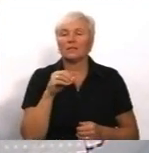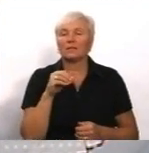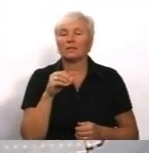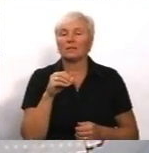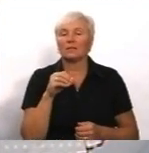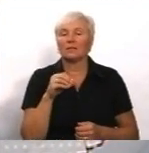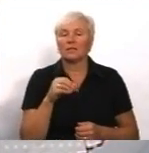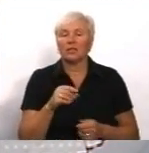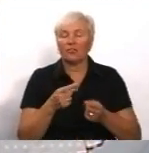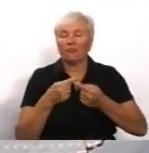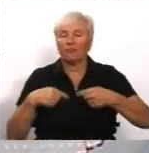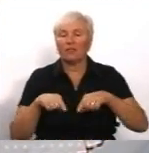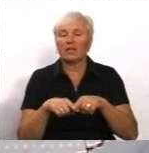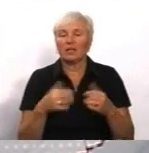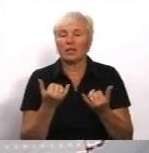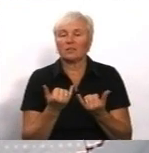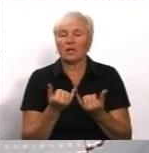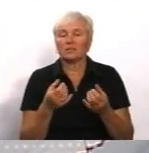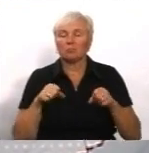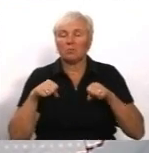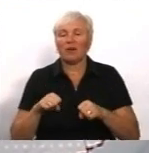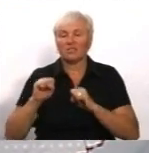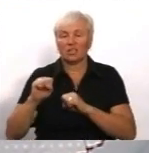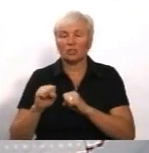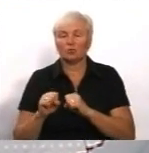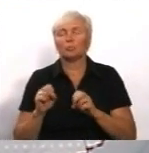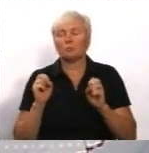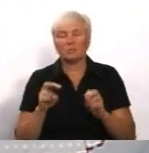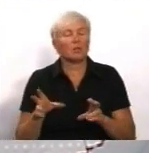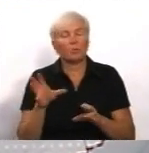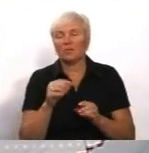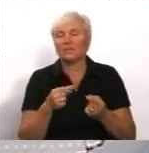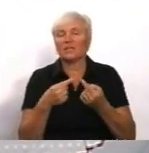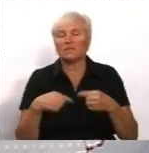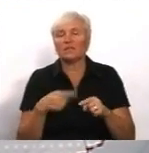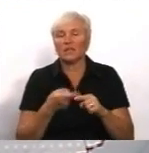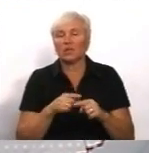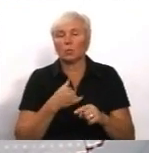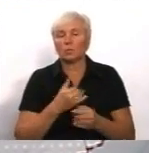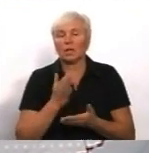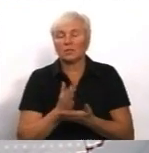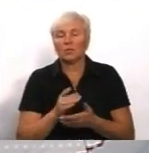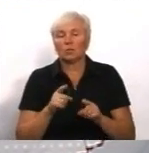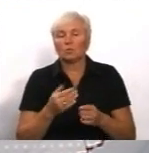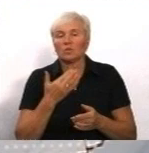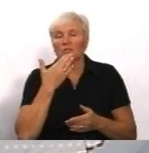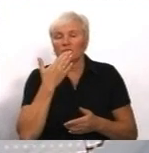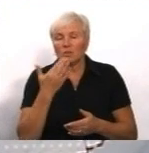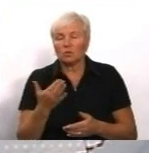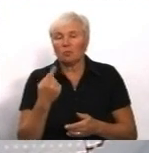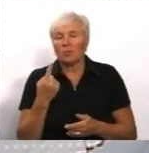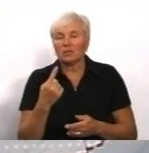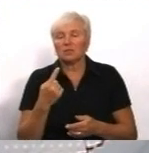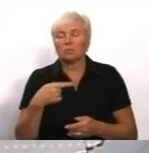по всіх відділах. І захист прав споживачів, безпека і по всіх відділах, які в нас є. Тому звернутися на перший поверх.